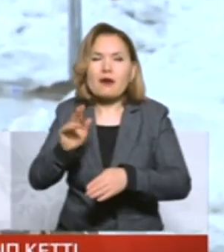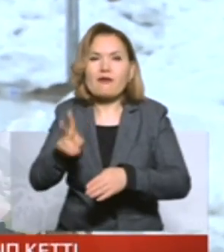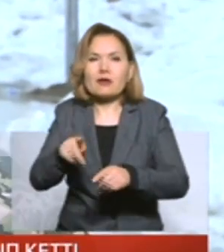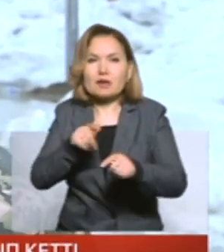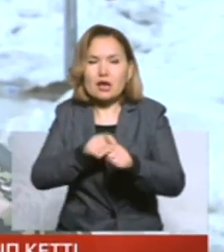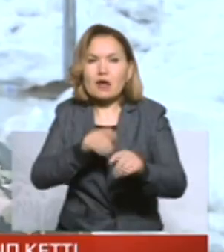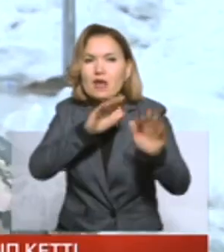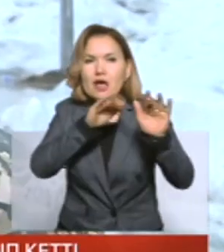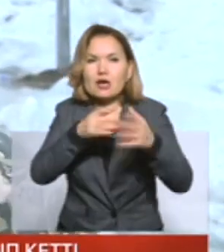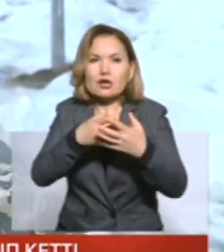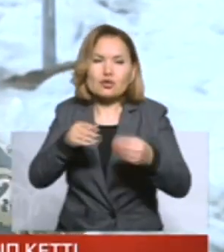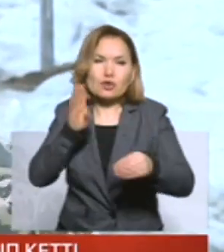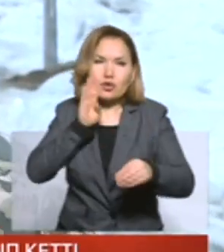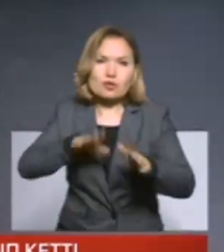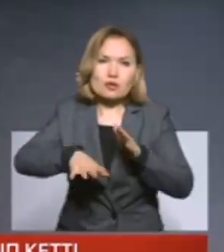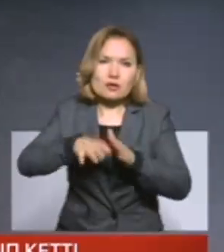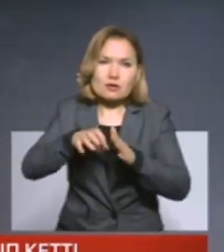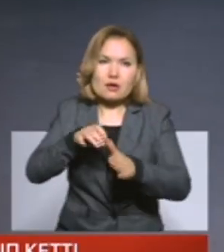жуық еріген су тартылды.